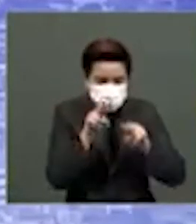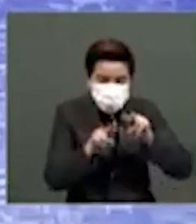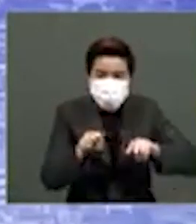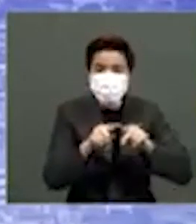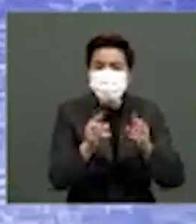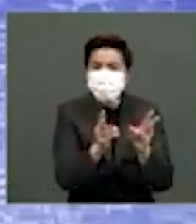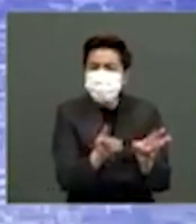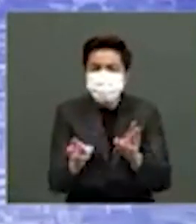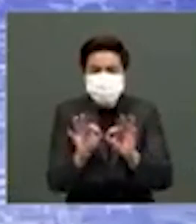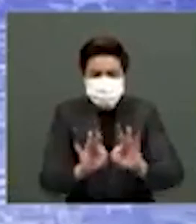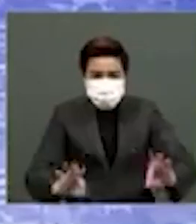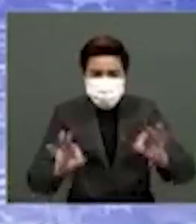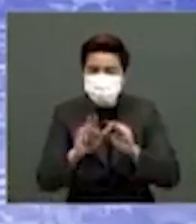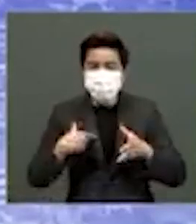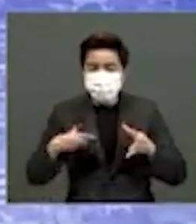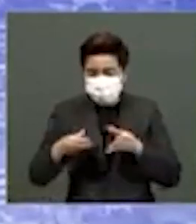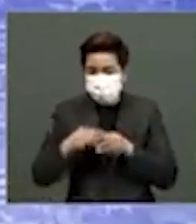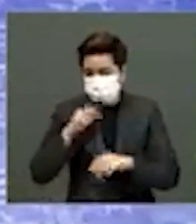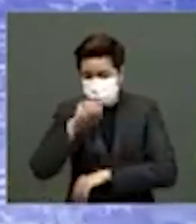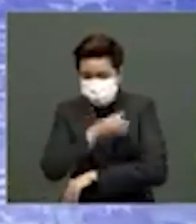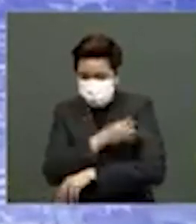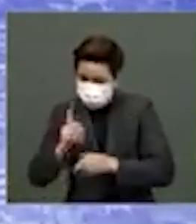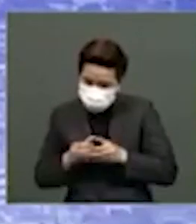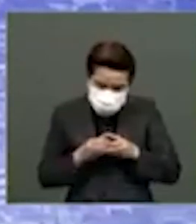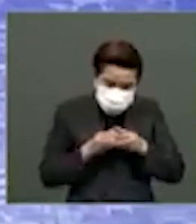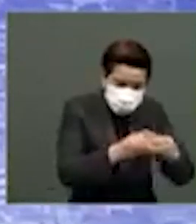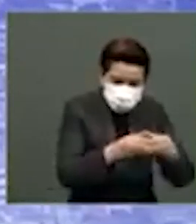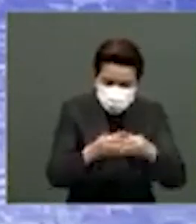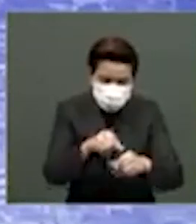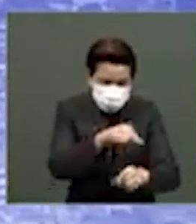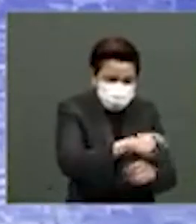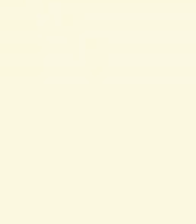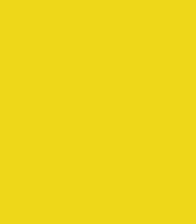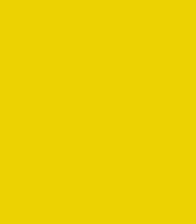ลยุทธ์สำคัญคือการไปตรวจเชิงรุกให้ได้มากๆในพื้นที่ที่เป็นเป้าหมาย